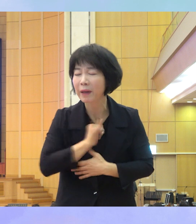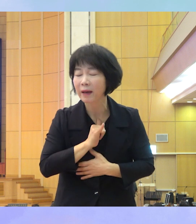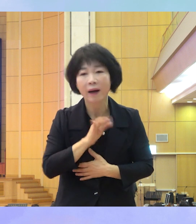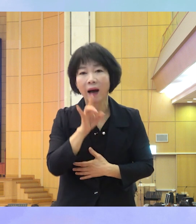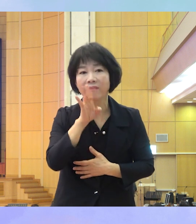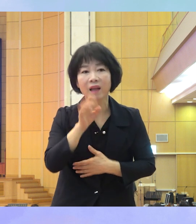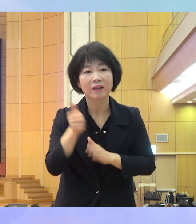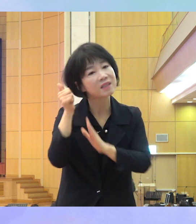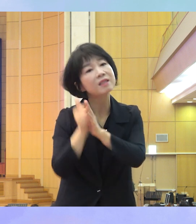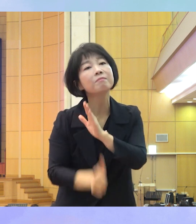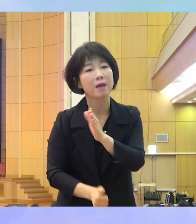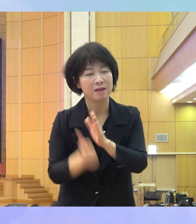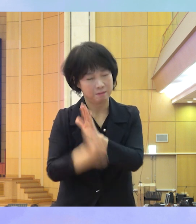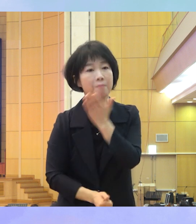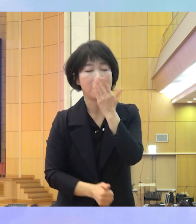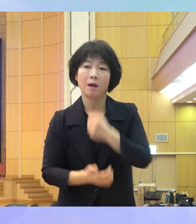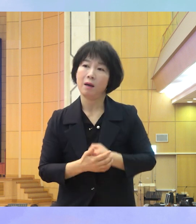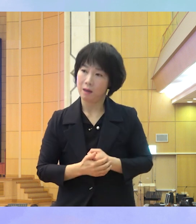10장 7절